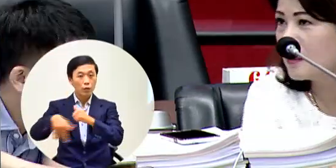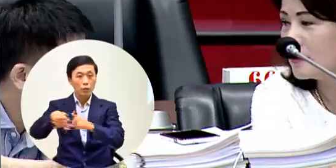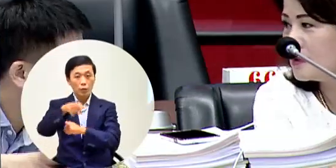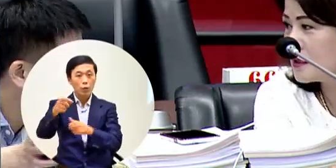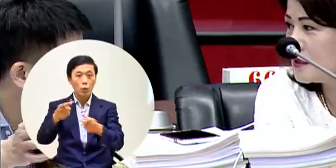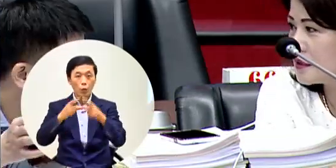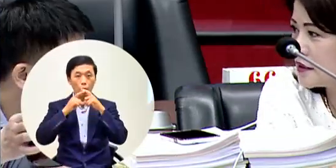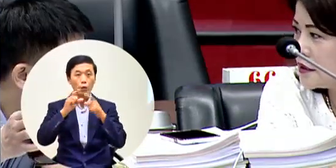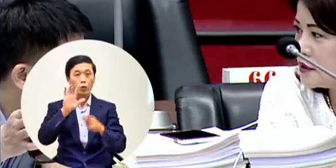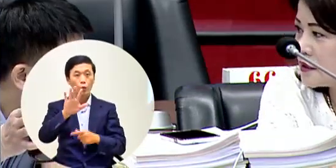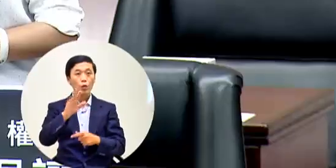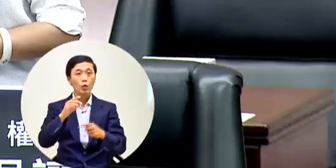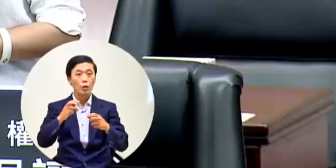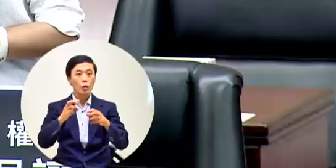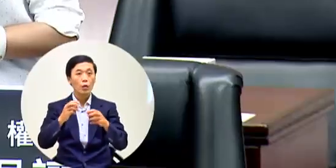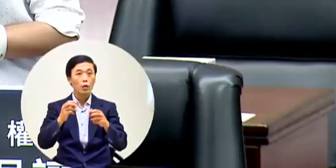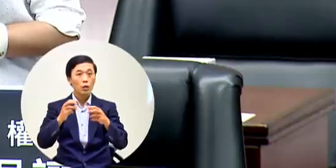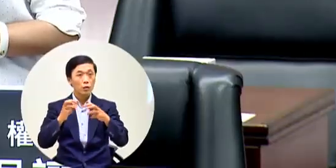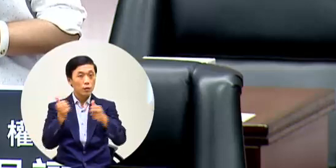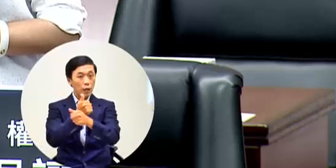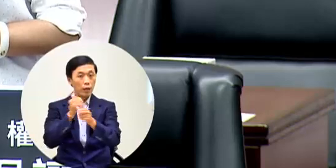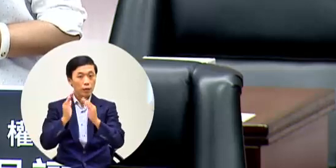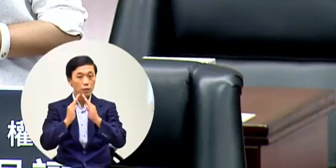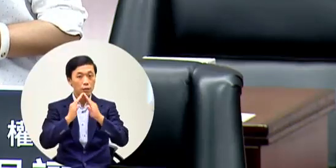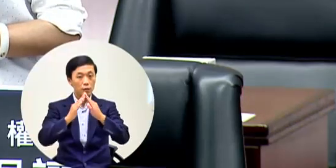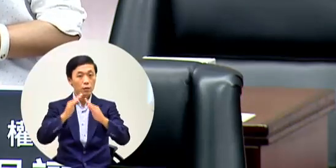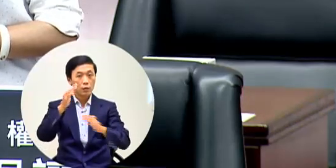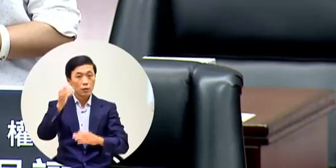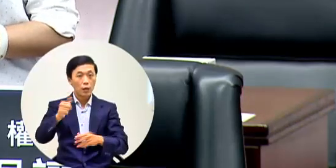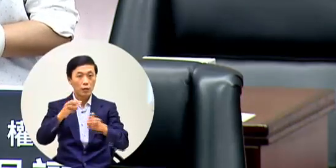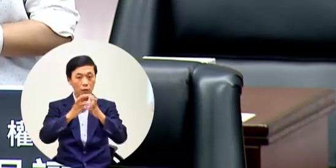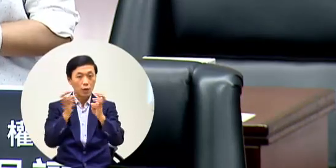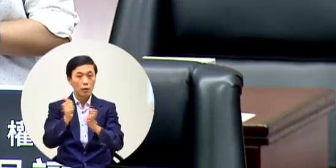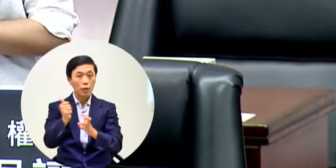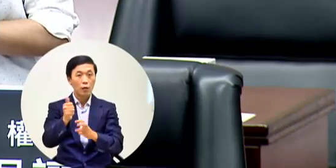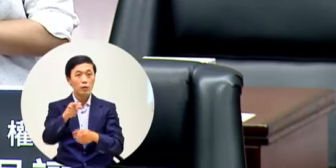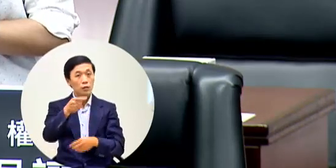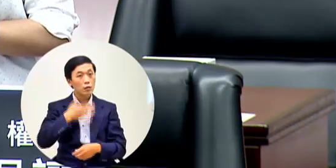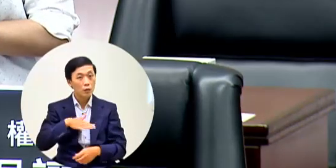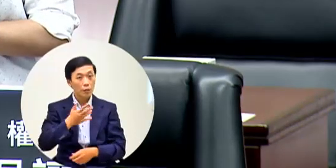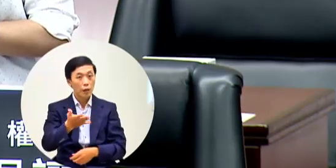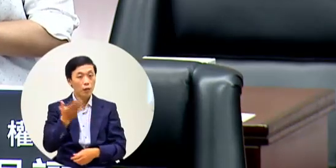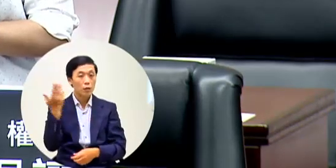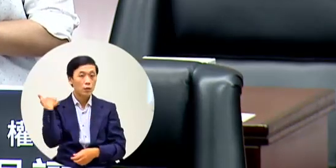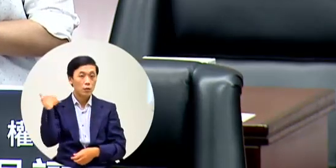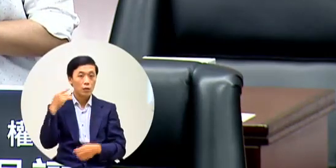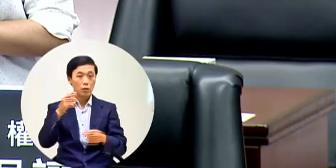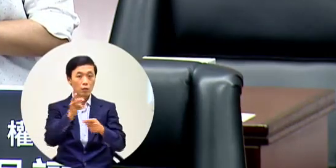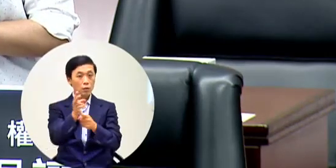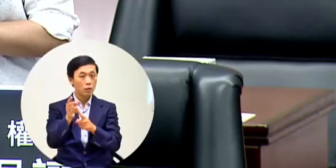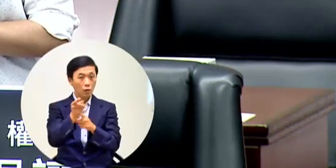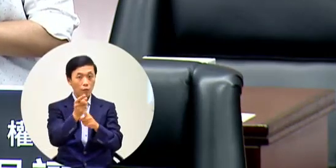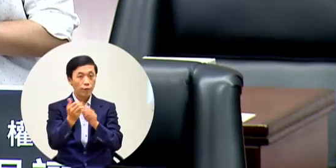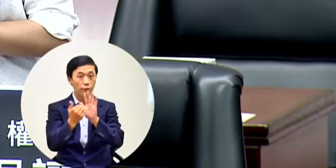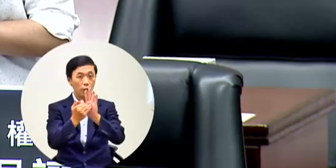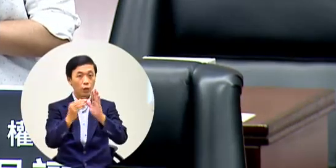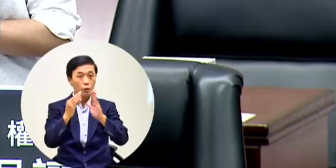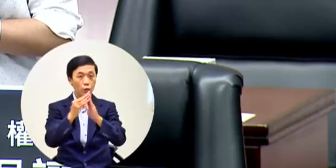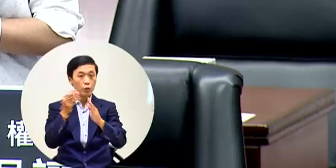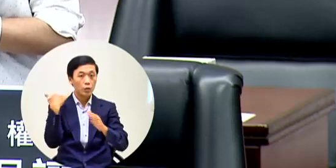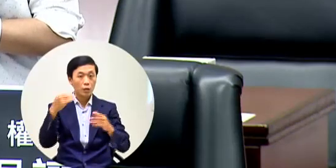道杨代理市长，你知不知道？前阵子我们消防局有发生一件很重大的车